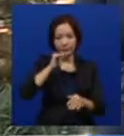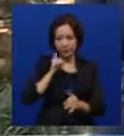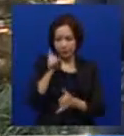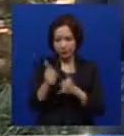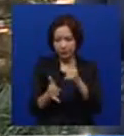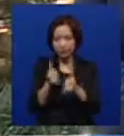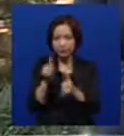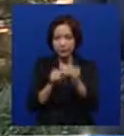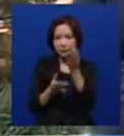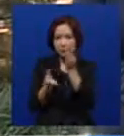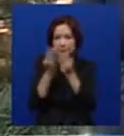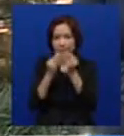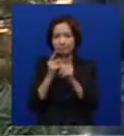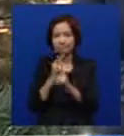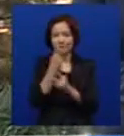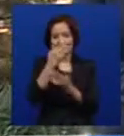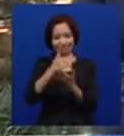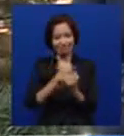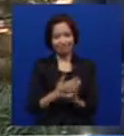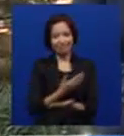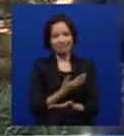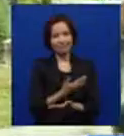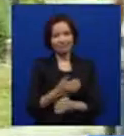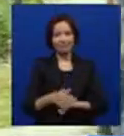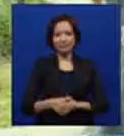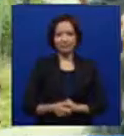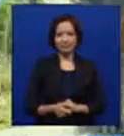ความรู้ค่ะติดตามได้จากรายงานค่ะ